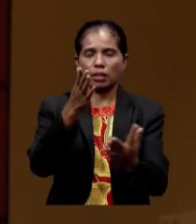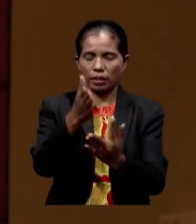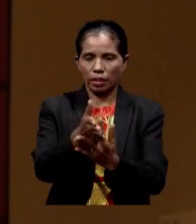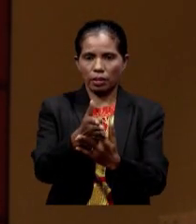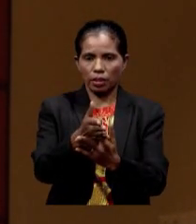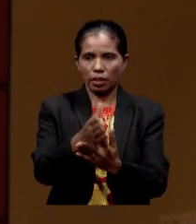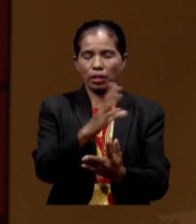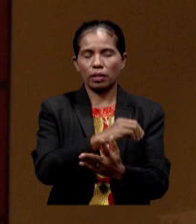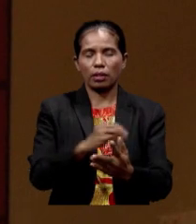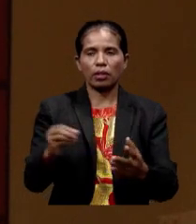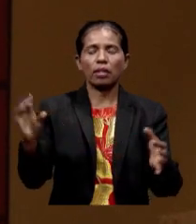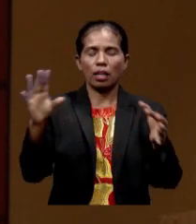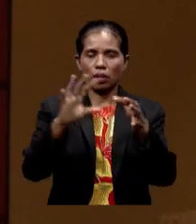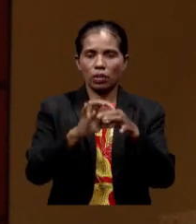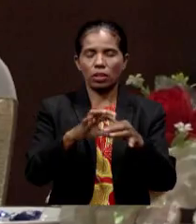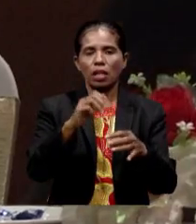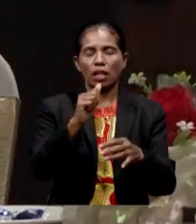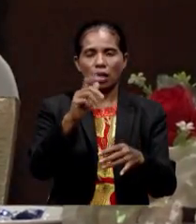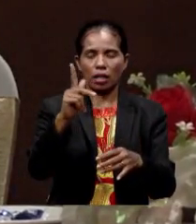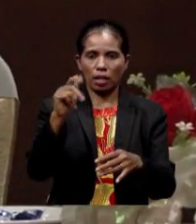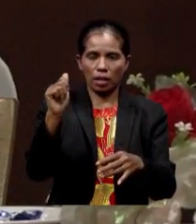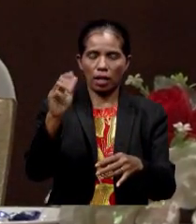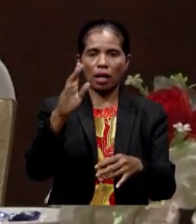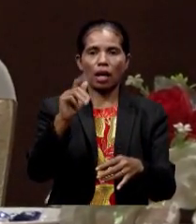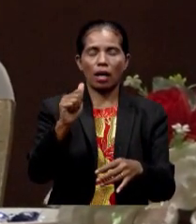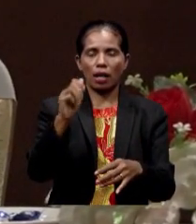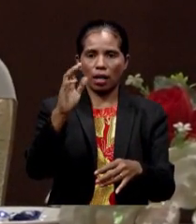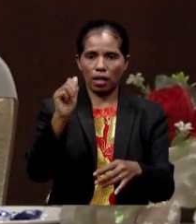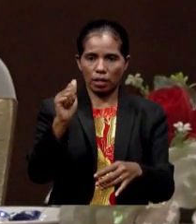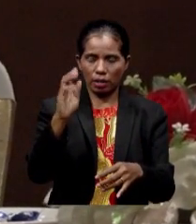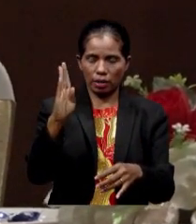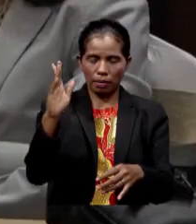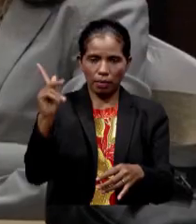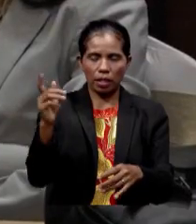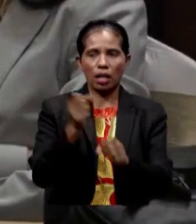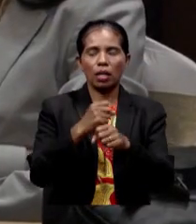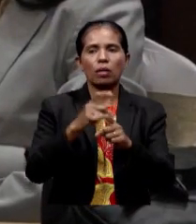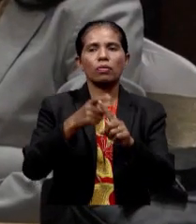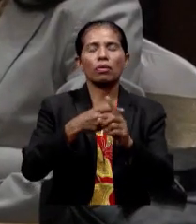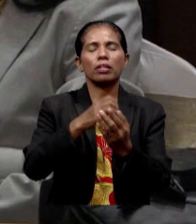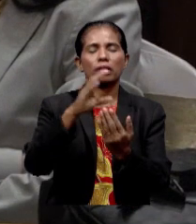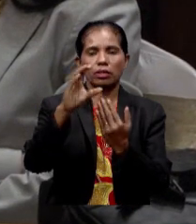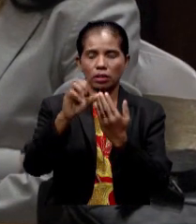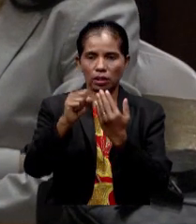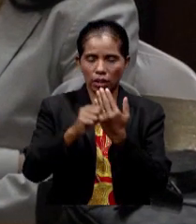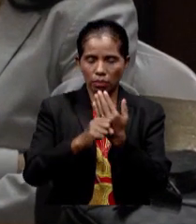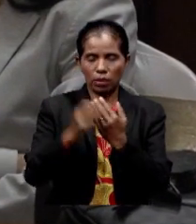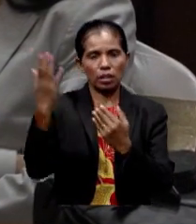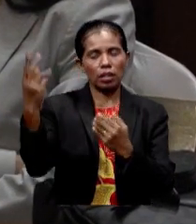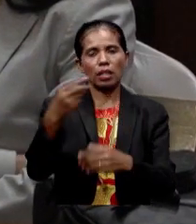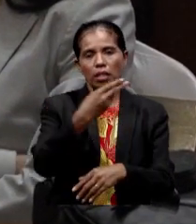anggota Abah juga yang direncanakan di bulan September di Jakarta Sisi Timor Leste